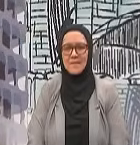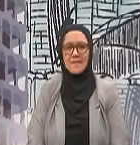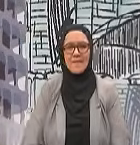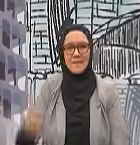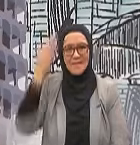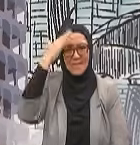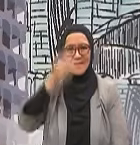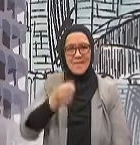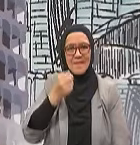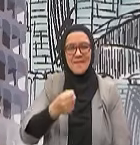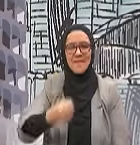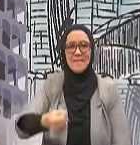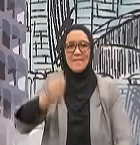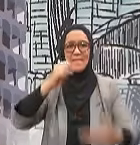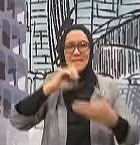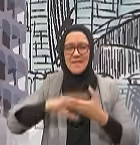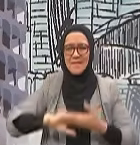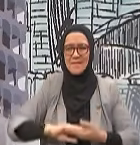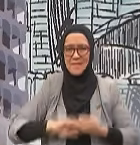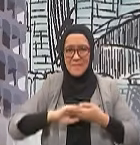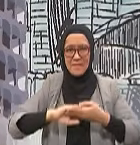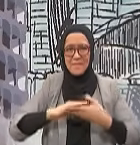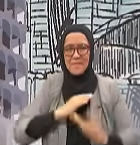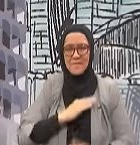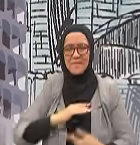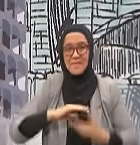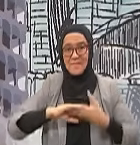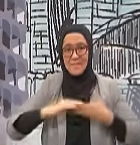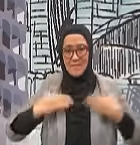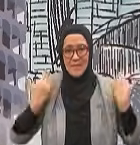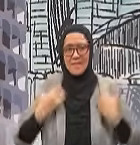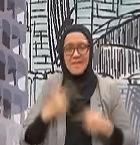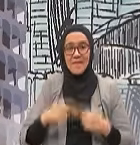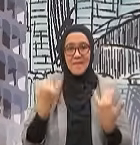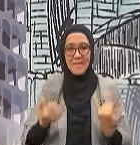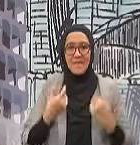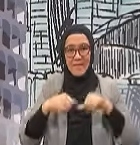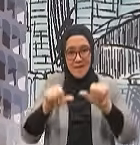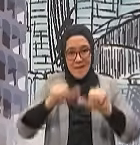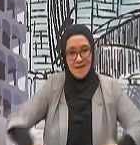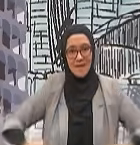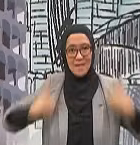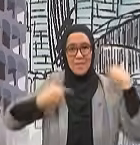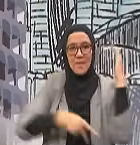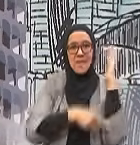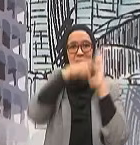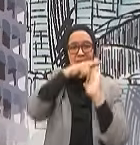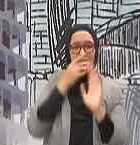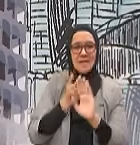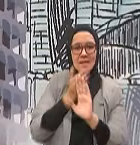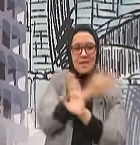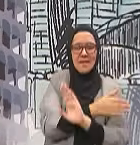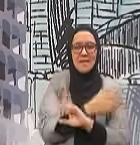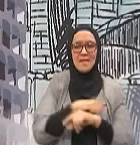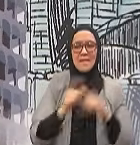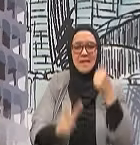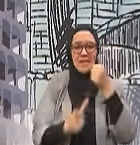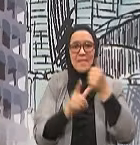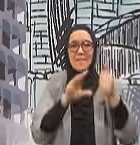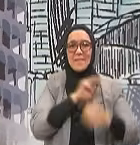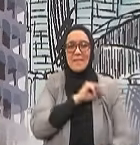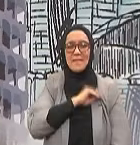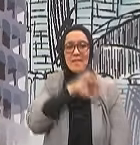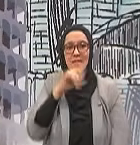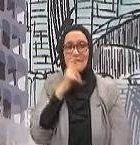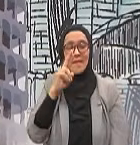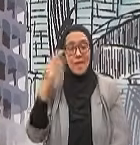Assalamualaikum salam sejahtera Saudara anda masih lagi menyaksikan langsung dari Palimanan sebentar tadi timbalan menteri kerja Raya baru saja menjawab